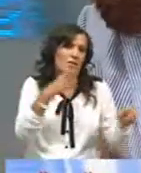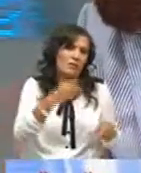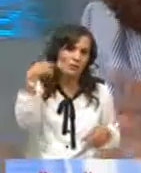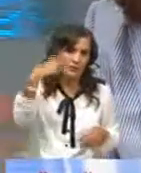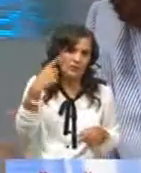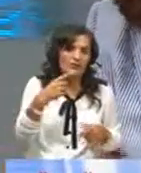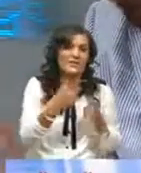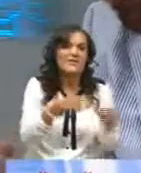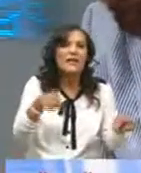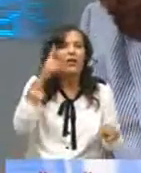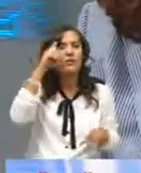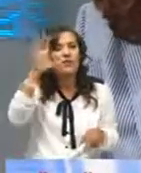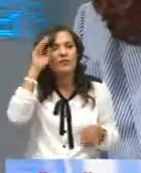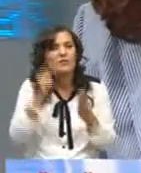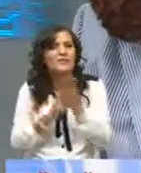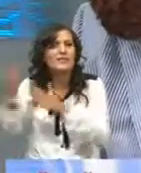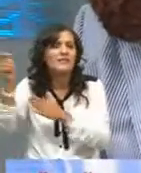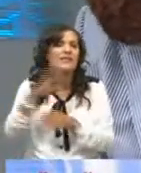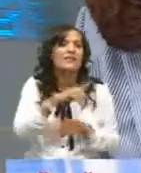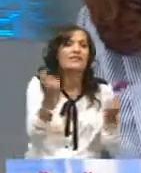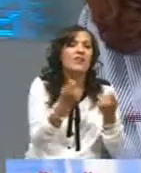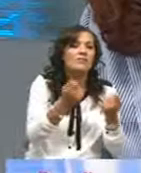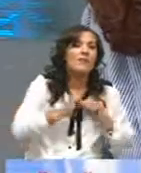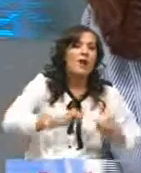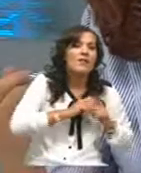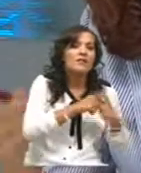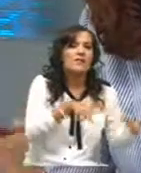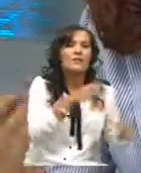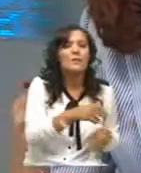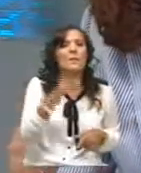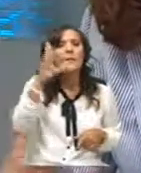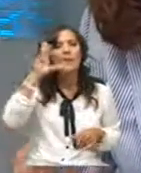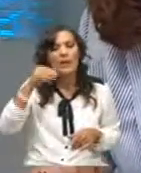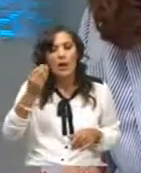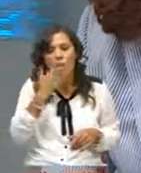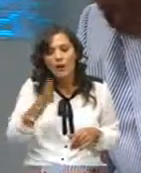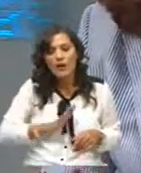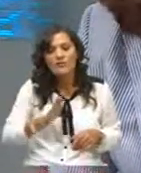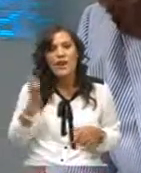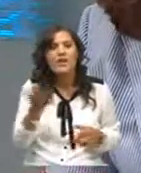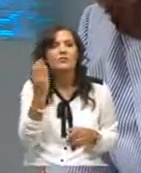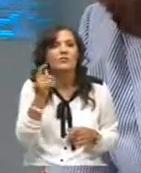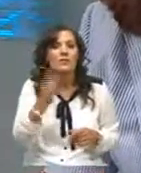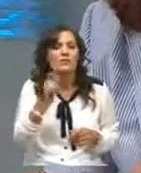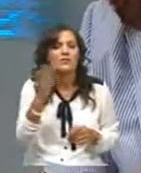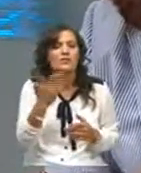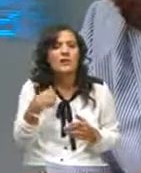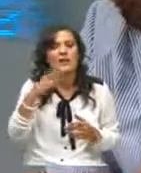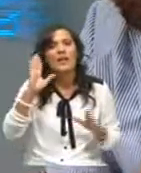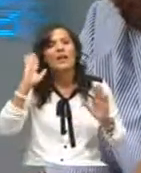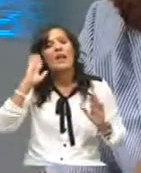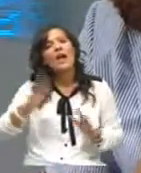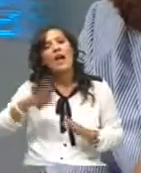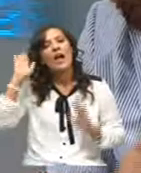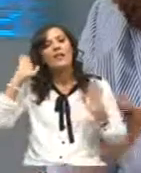olarak düşünüyorsunuz falan kavramı siliyorum kaldığını kaldırıyoruz şöyle yeter öğrencinin en çok yaptığı şeylerden biri